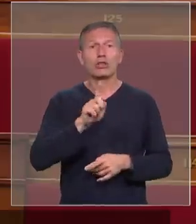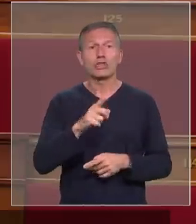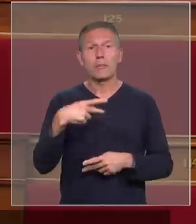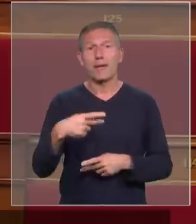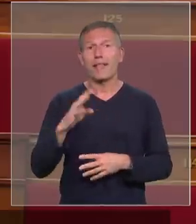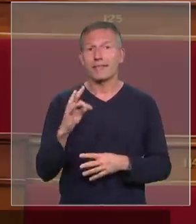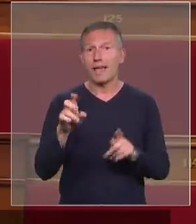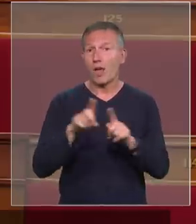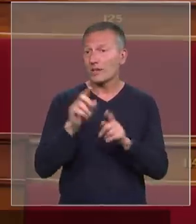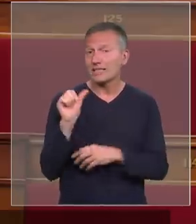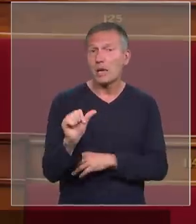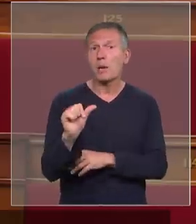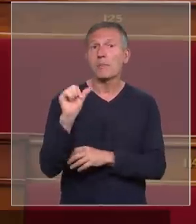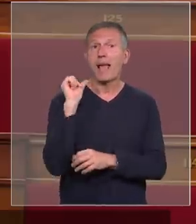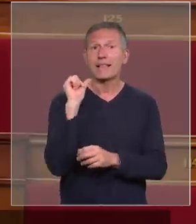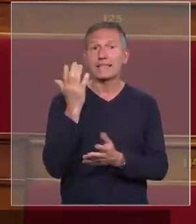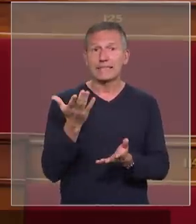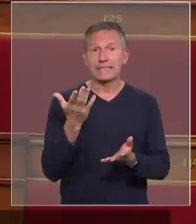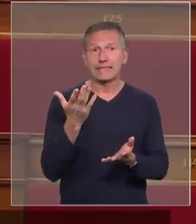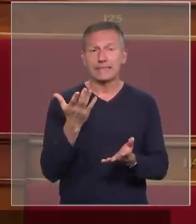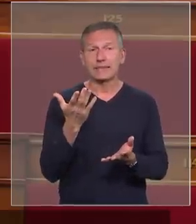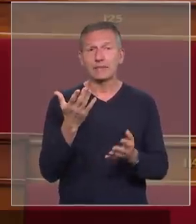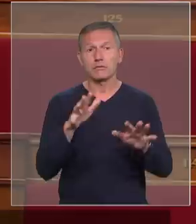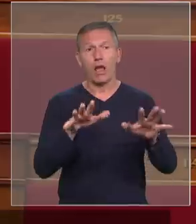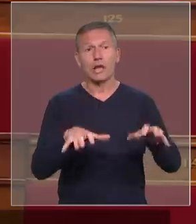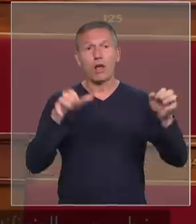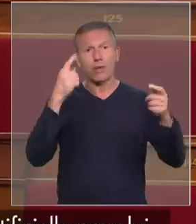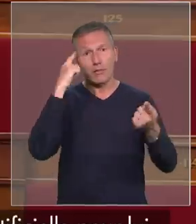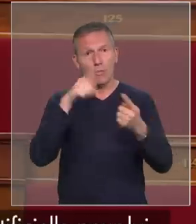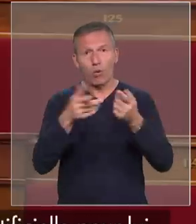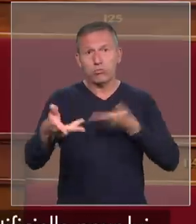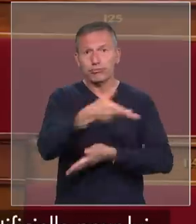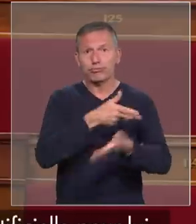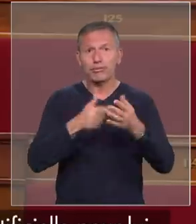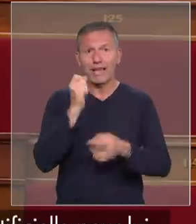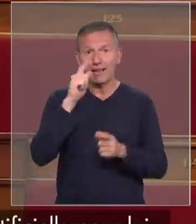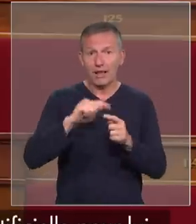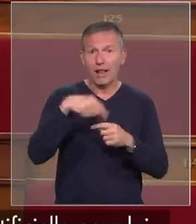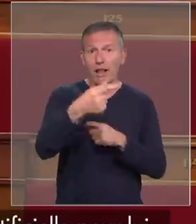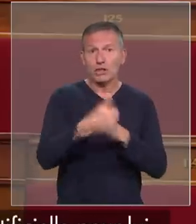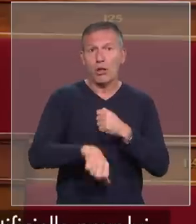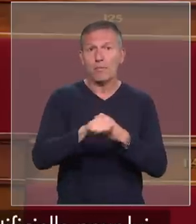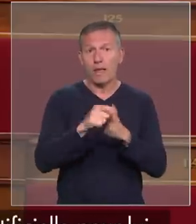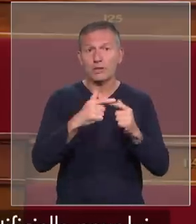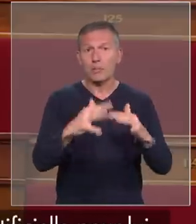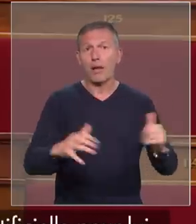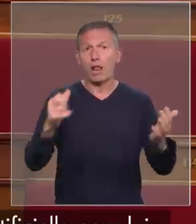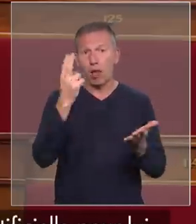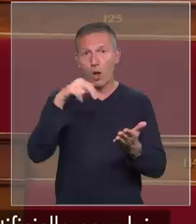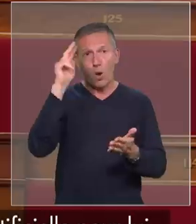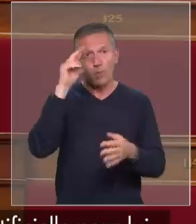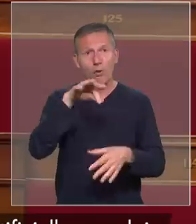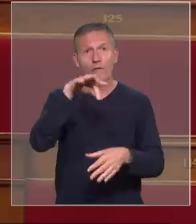encore là mardi soir avec Étienne Klein à l'occasion de l'Assemblée des idées. Et elle sera la semaine prochaine au Parlement européen qui aura un